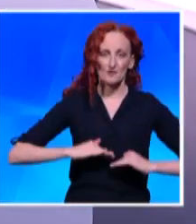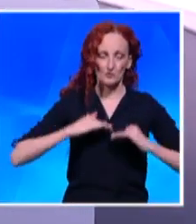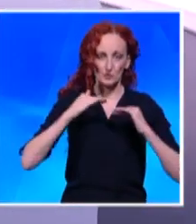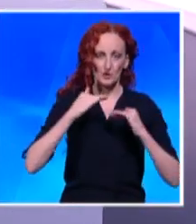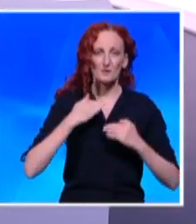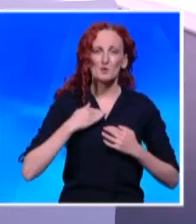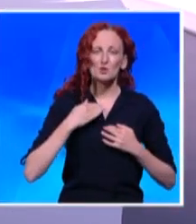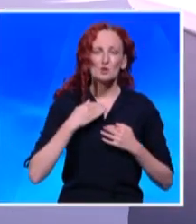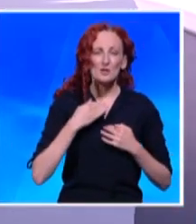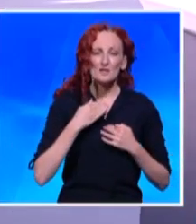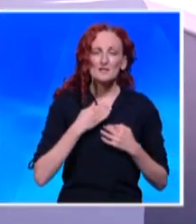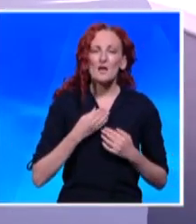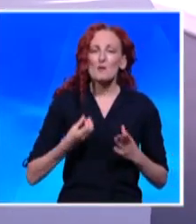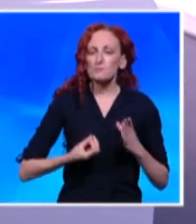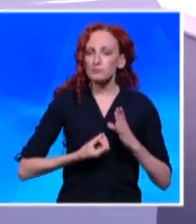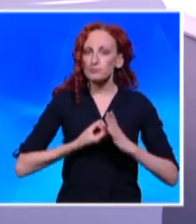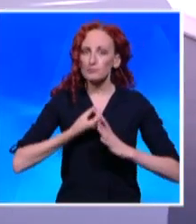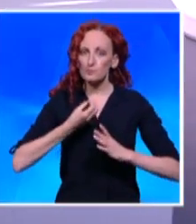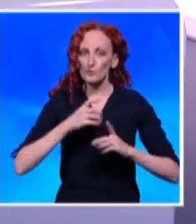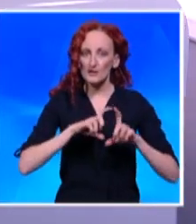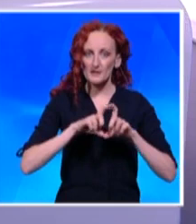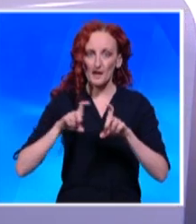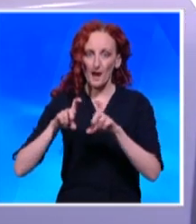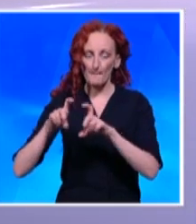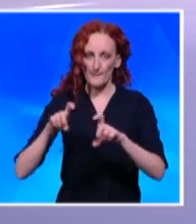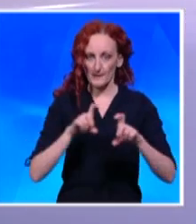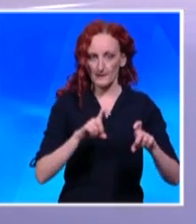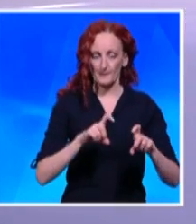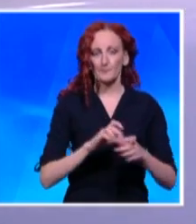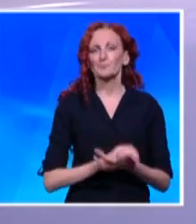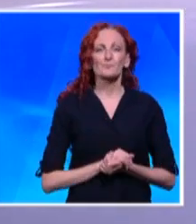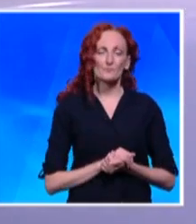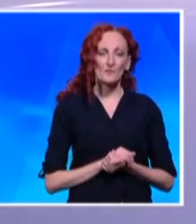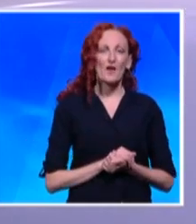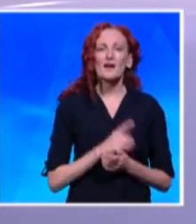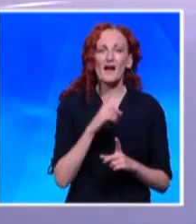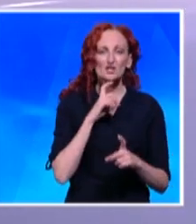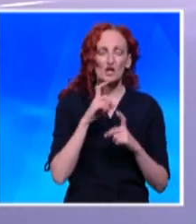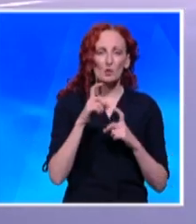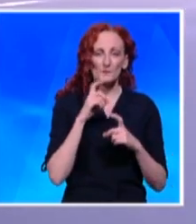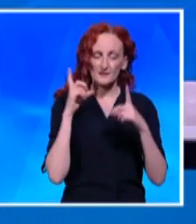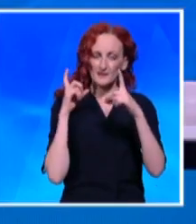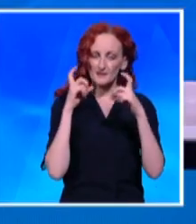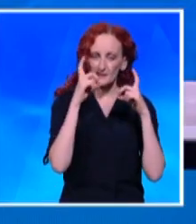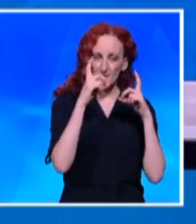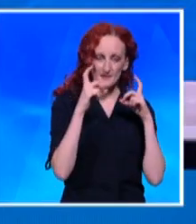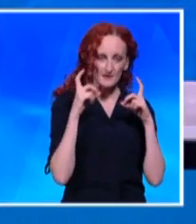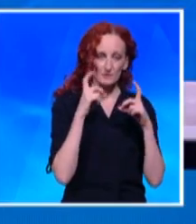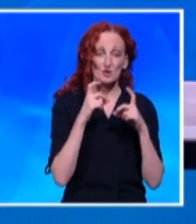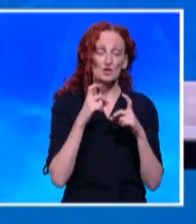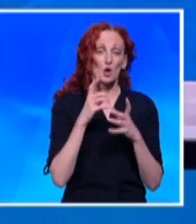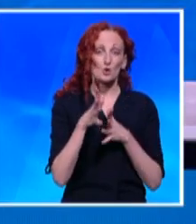отходни тръби по плажовете по Южното Черноморие. Как ще коментирате снимките? Имаше доста бурна реакция на хората в социалните